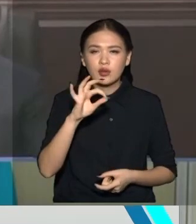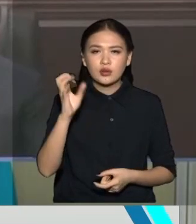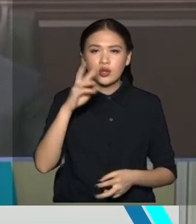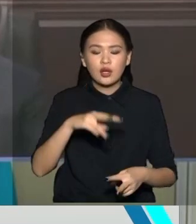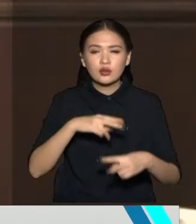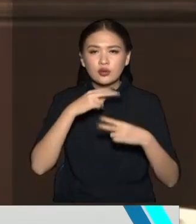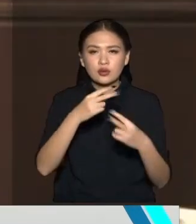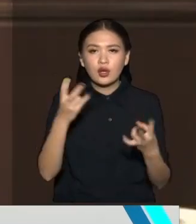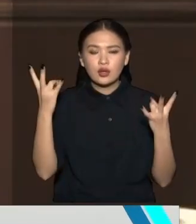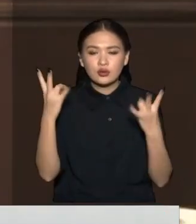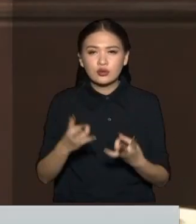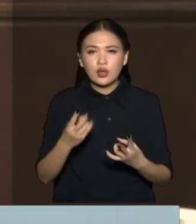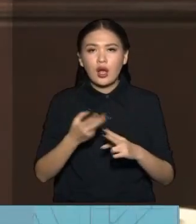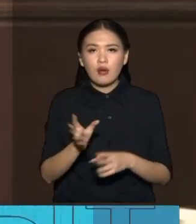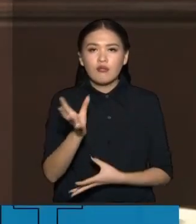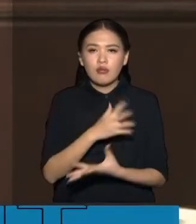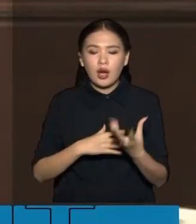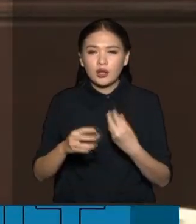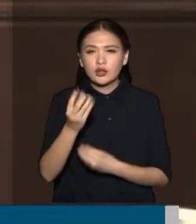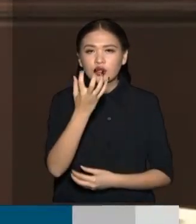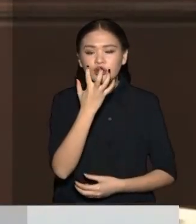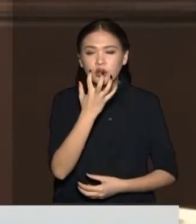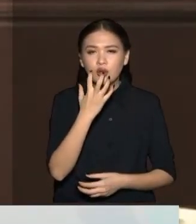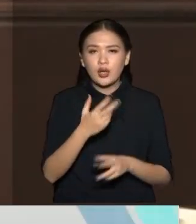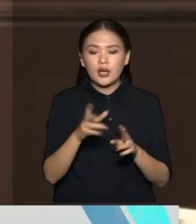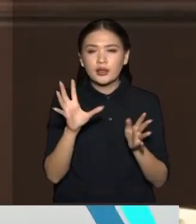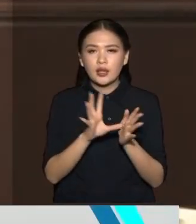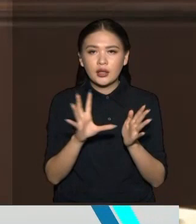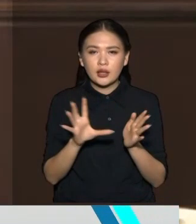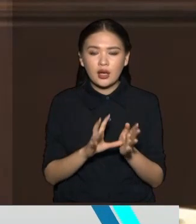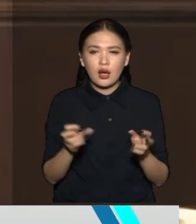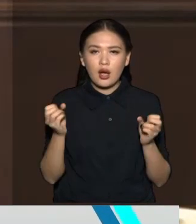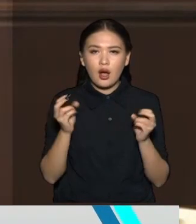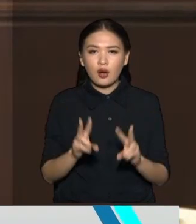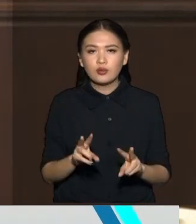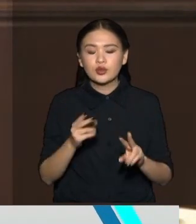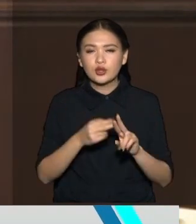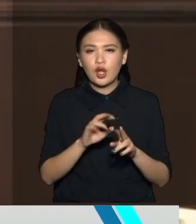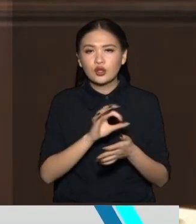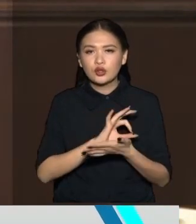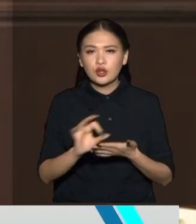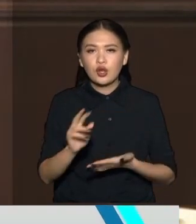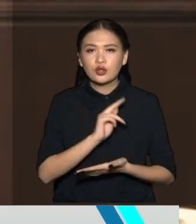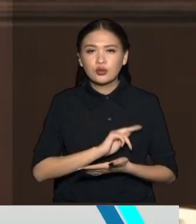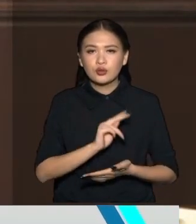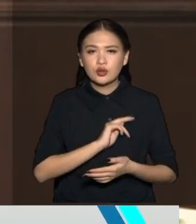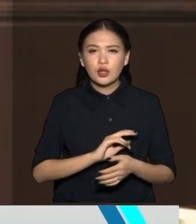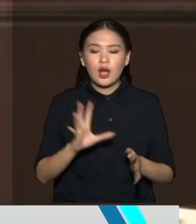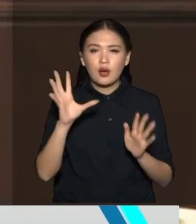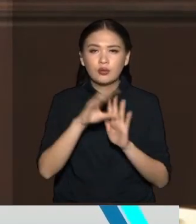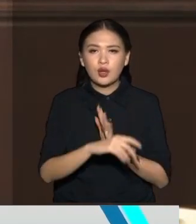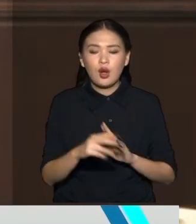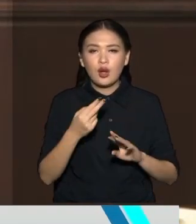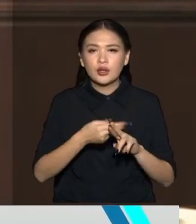назар аудару керек. Барлық жылу және энергия жүйелерінің қауіпсіз әрі үздіксіз жұмысын қамтамасыз ету үшін